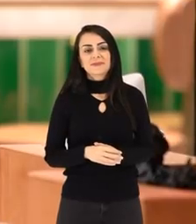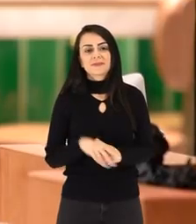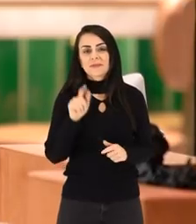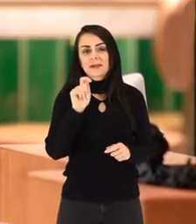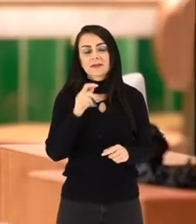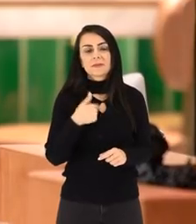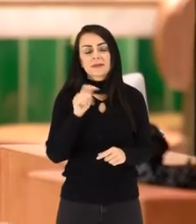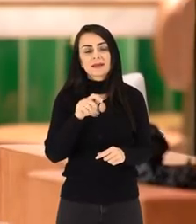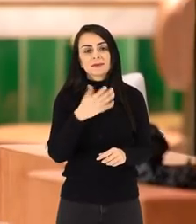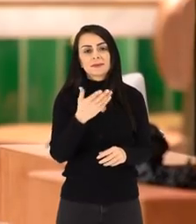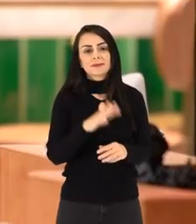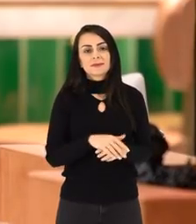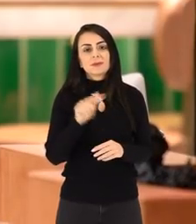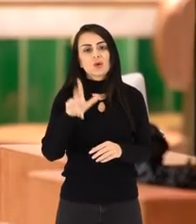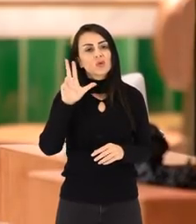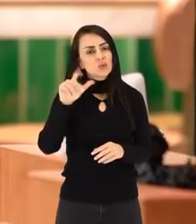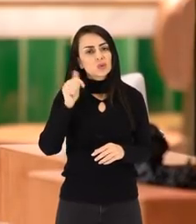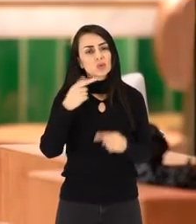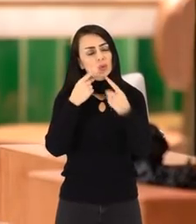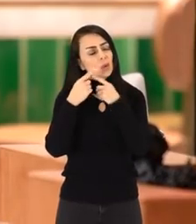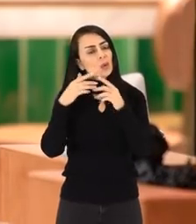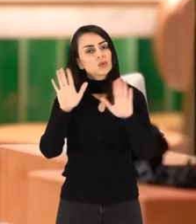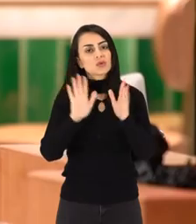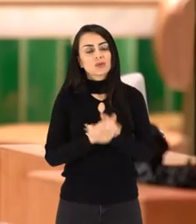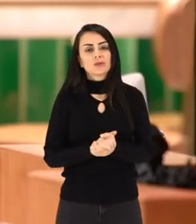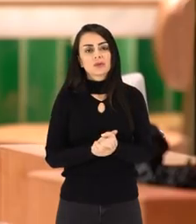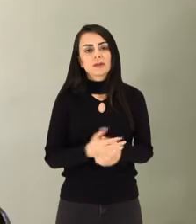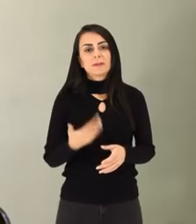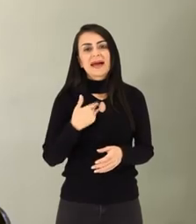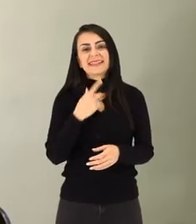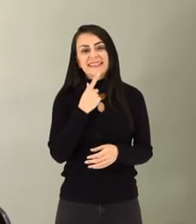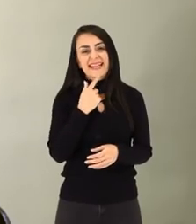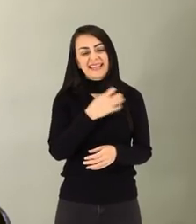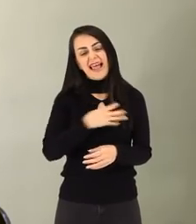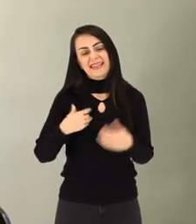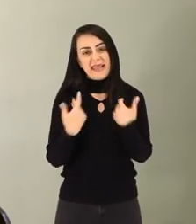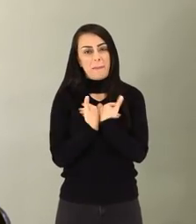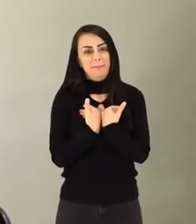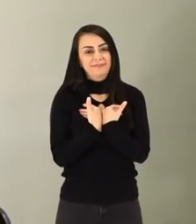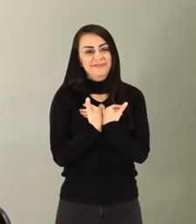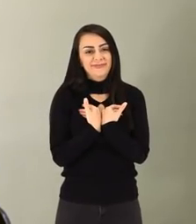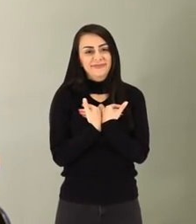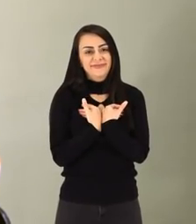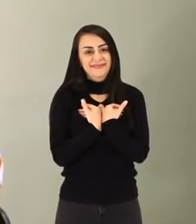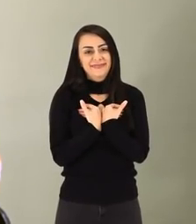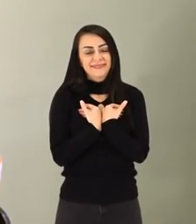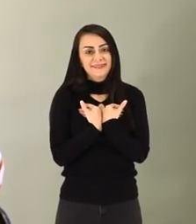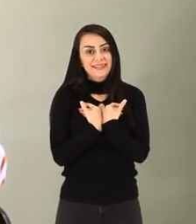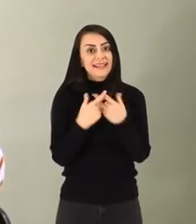Şunu şimdi ben yapmış olsam. Evet evet, konuşurduk. Bu üç gün konuşulurdu. Evet. Ben de çok tatlı bir anneyim bence.